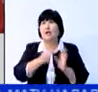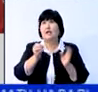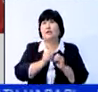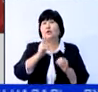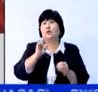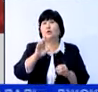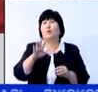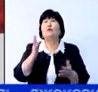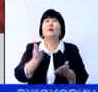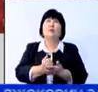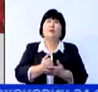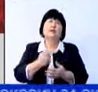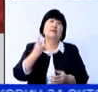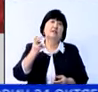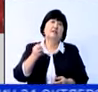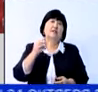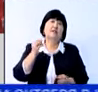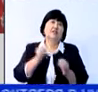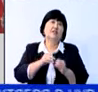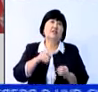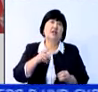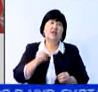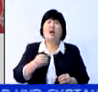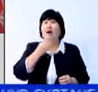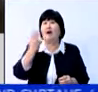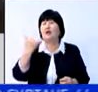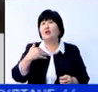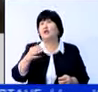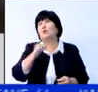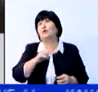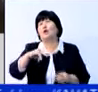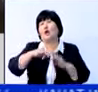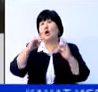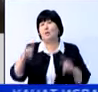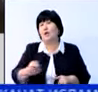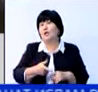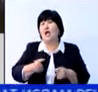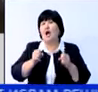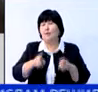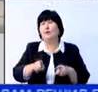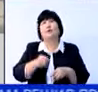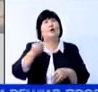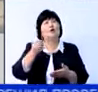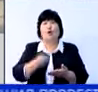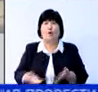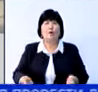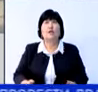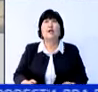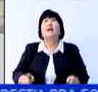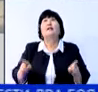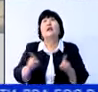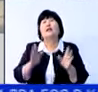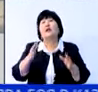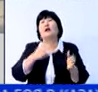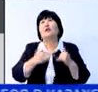кубов то получается всего 210 тенге раньше пользовались баллонами это и опасны и намного дороже не меньше радости